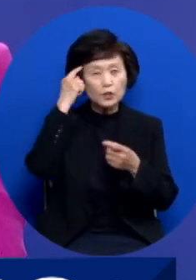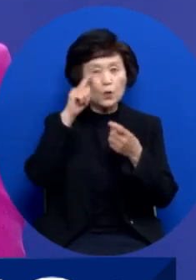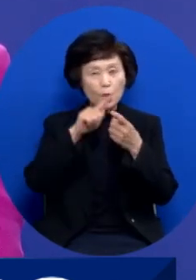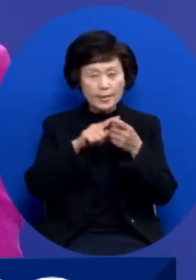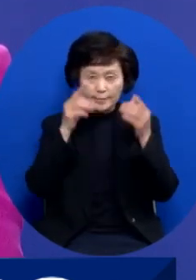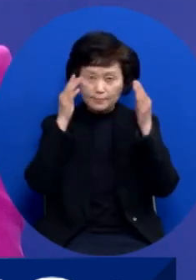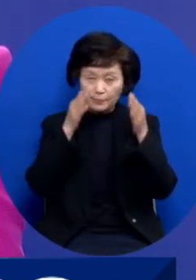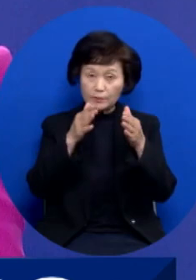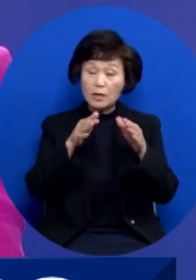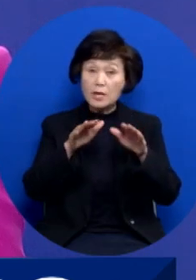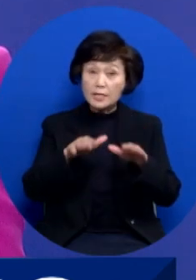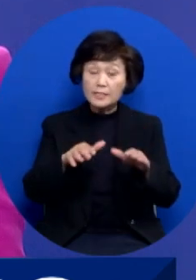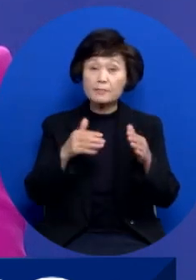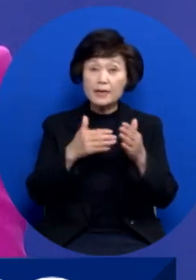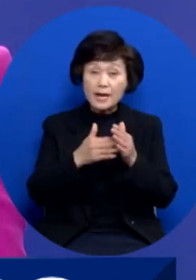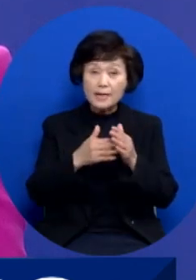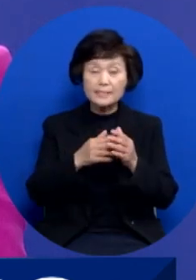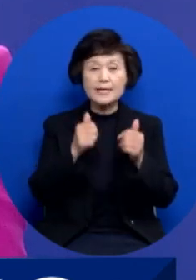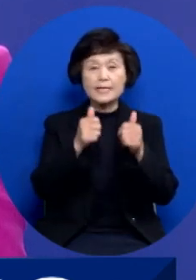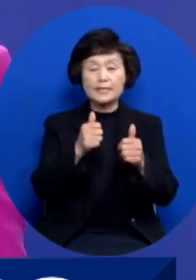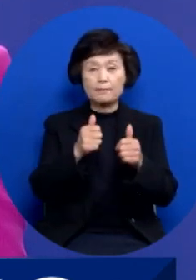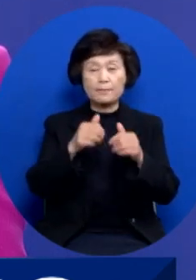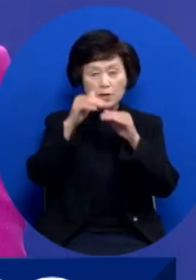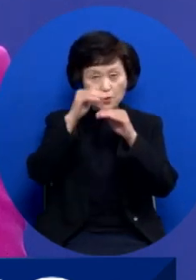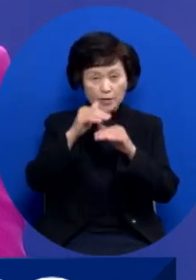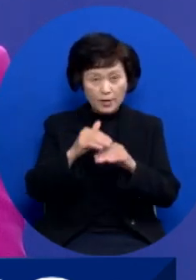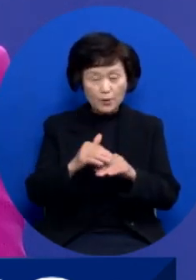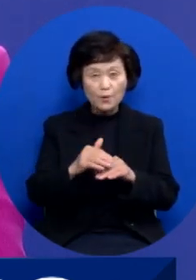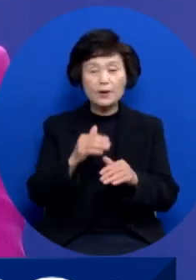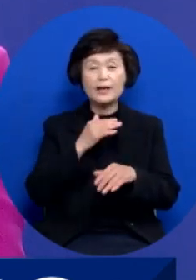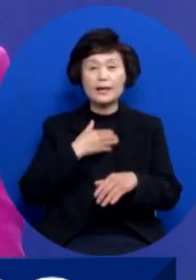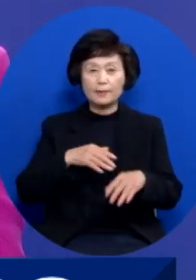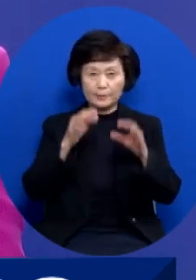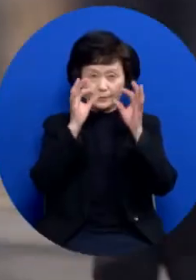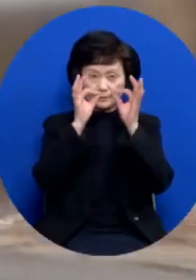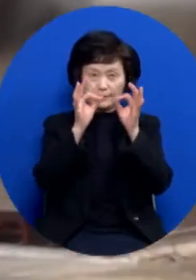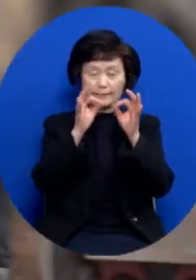있습니다. 현재까지의 재판 동향을 이현지 기자가 살펴봤습니다.